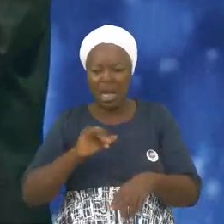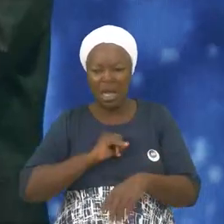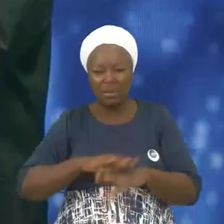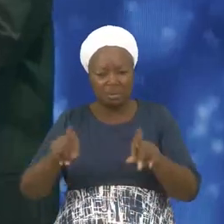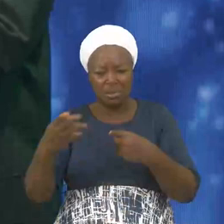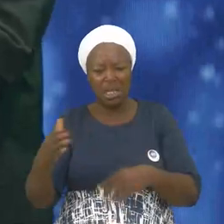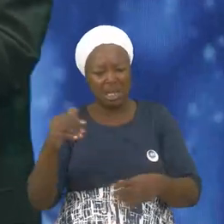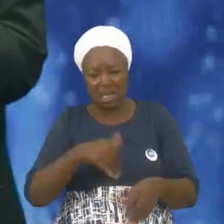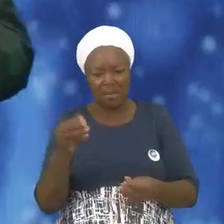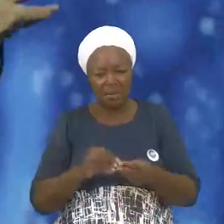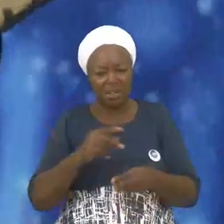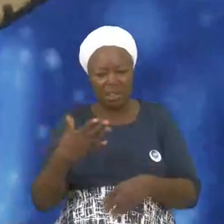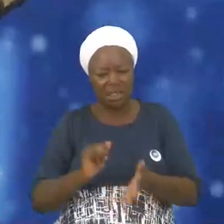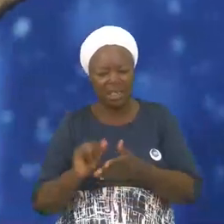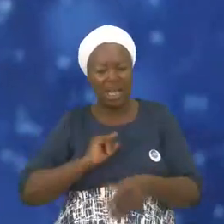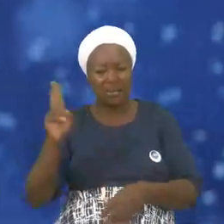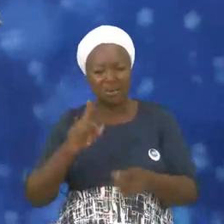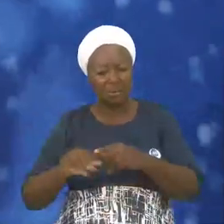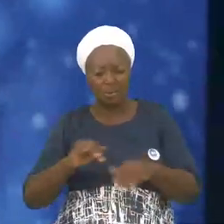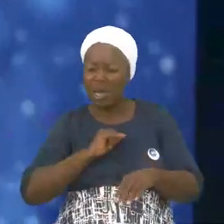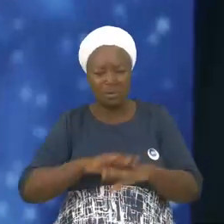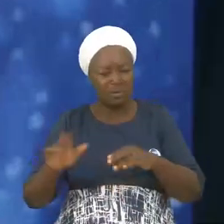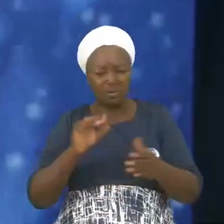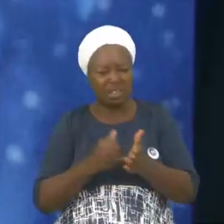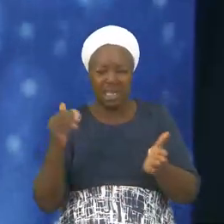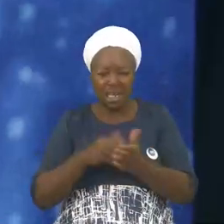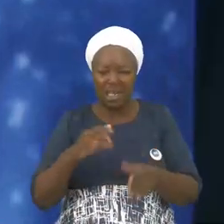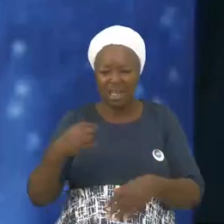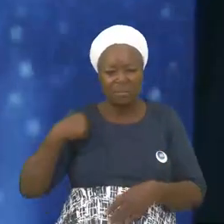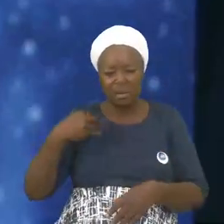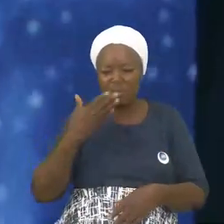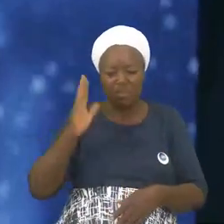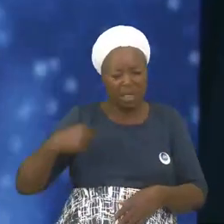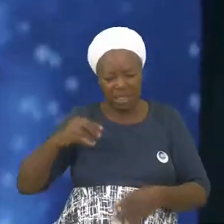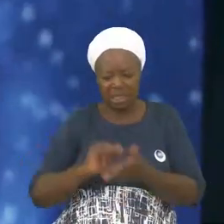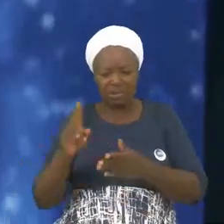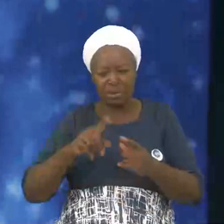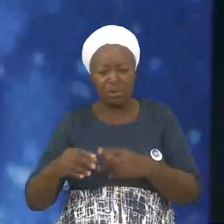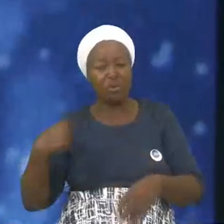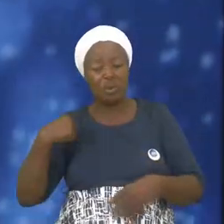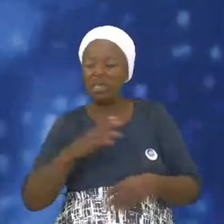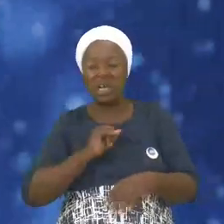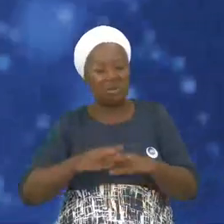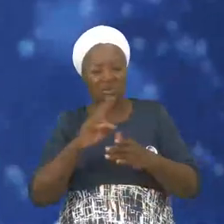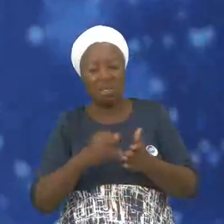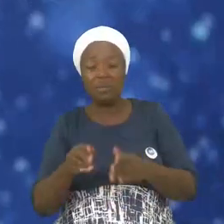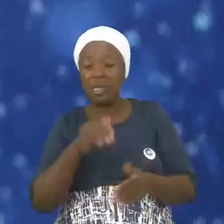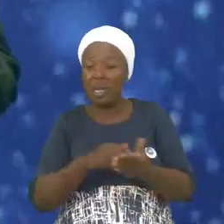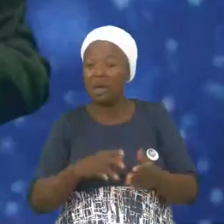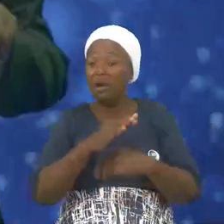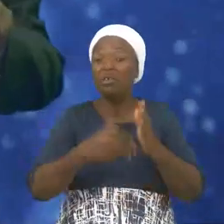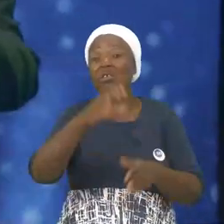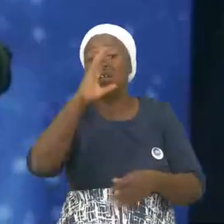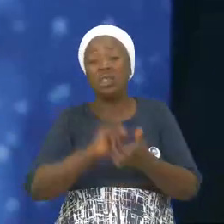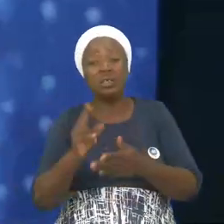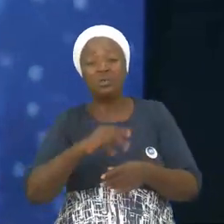les lieux que j'allais, je ne vais plus là-bas. Les choses que je faisais, je ne les fais plus. Les habits que je portais, je ne les